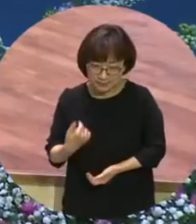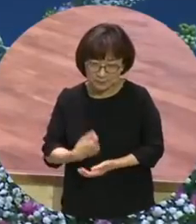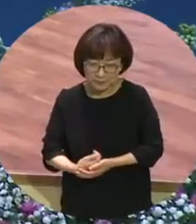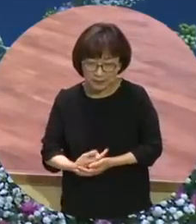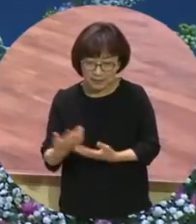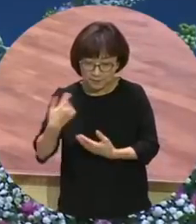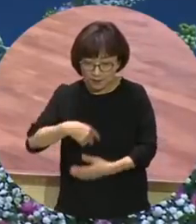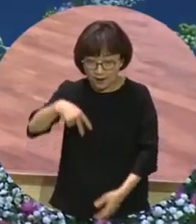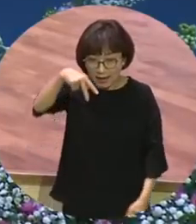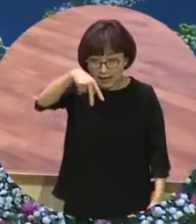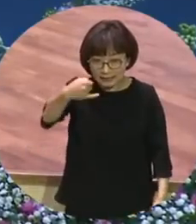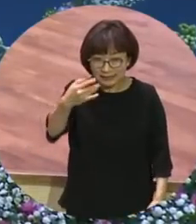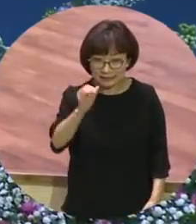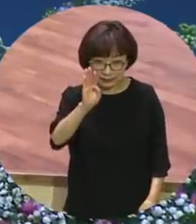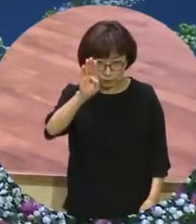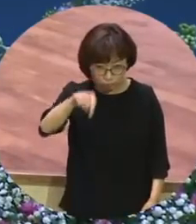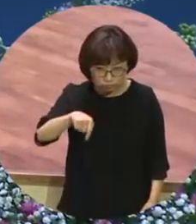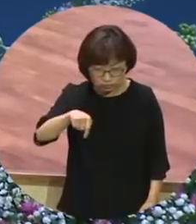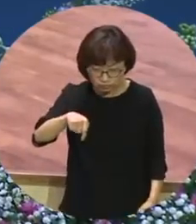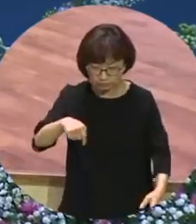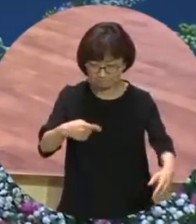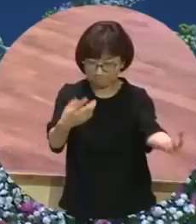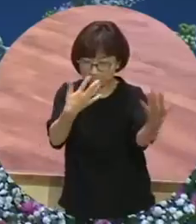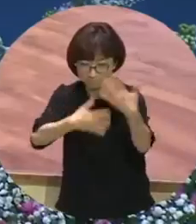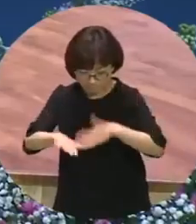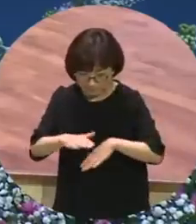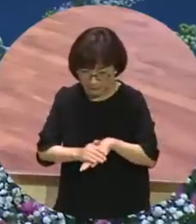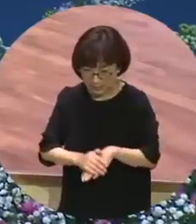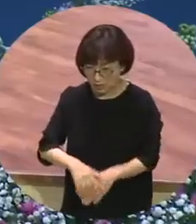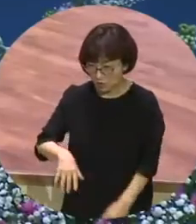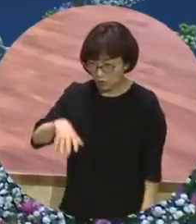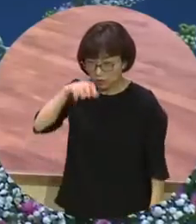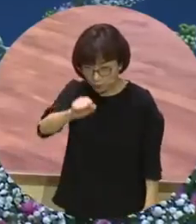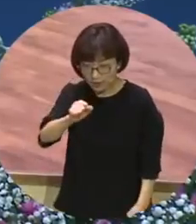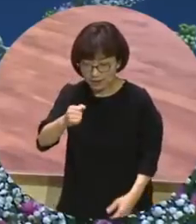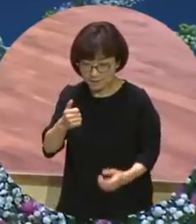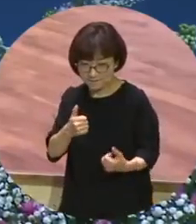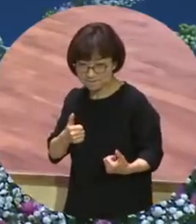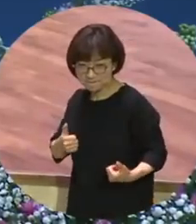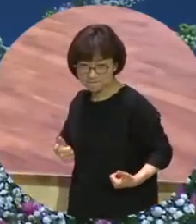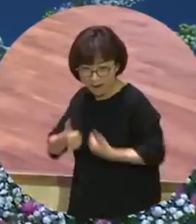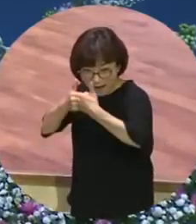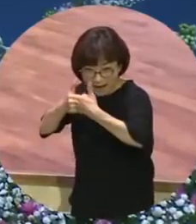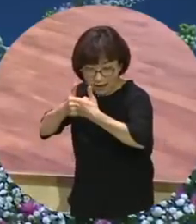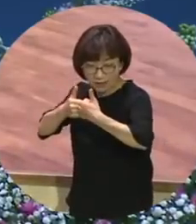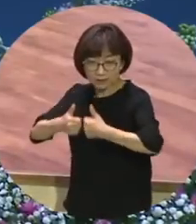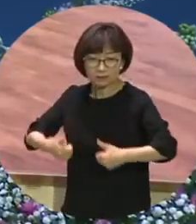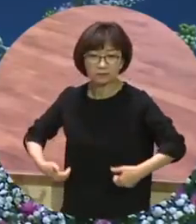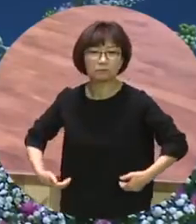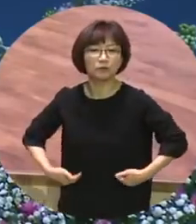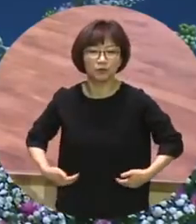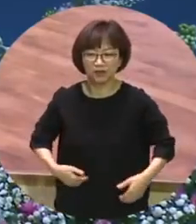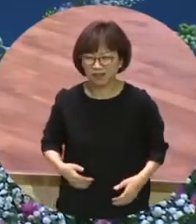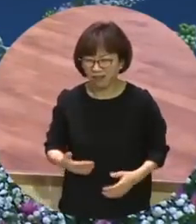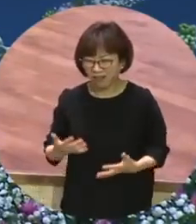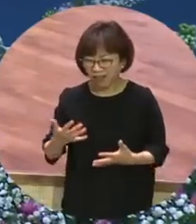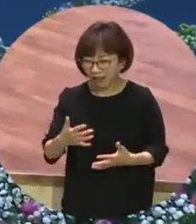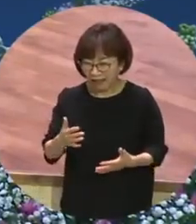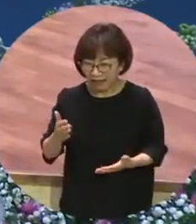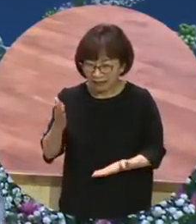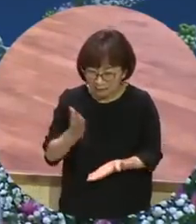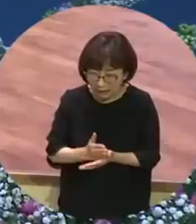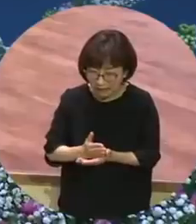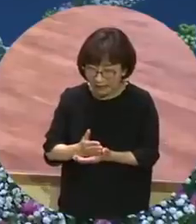성부사 기질이 있어야 돼요. 뭔가가 yes, no, 확실하게 잡든지 덮든지 분명한